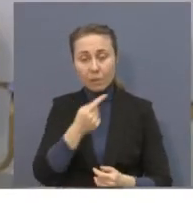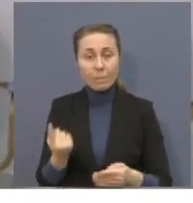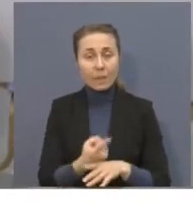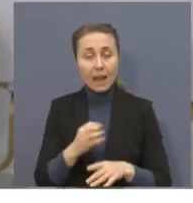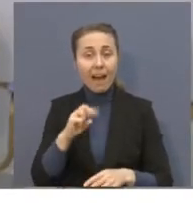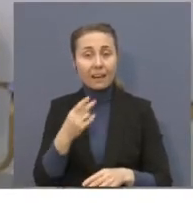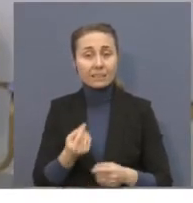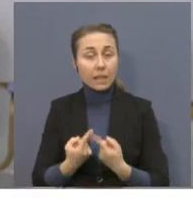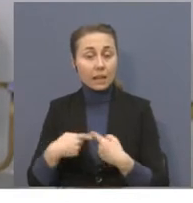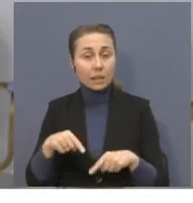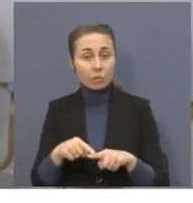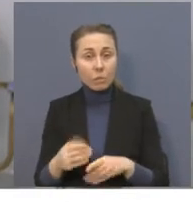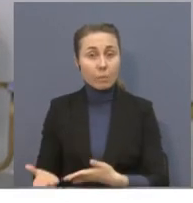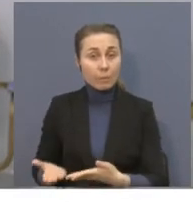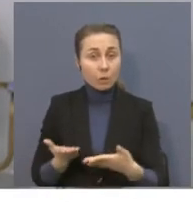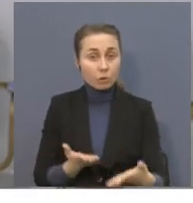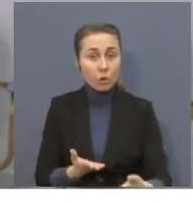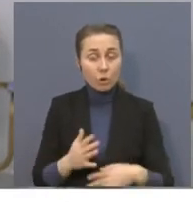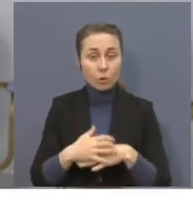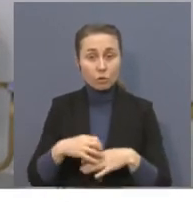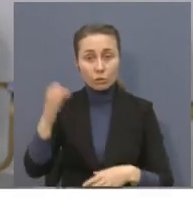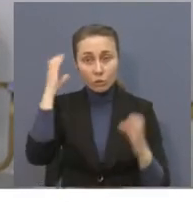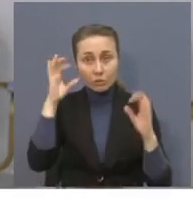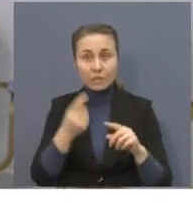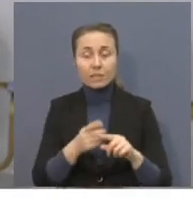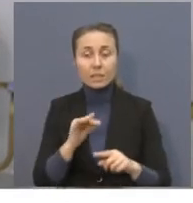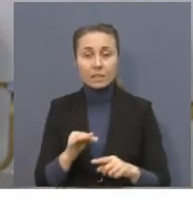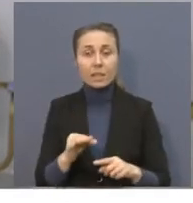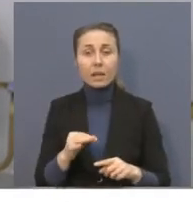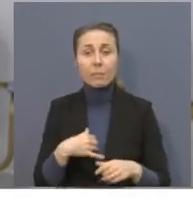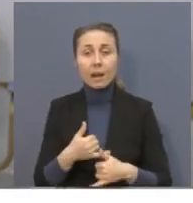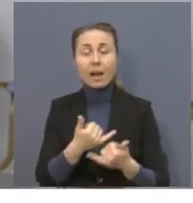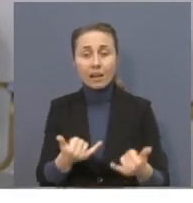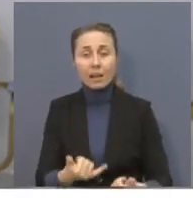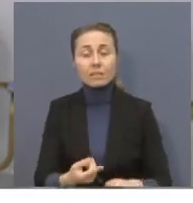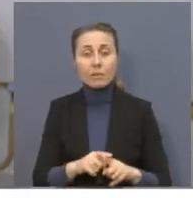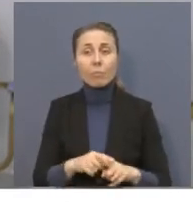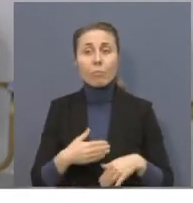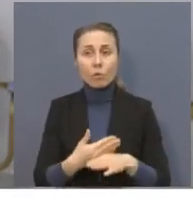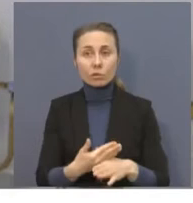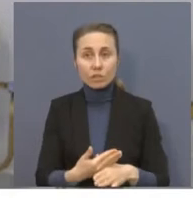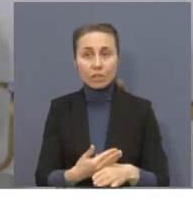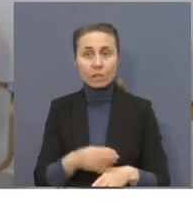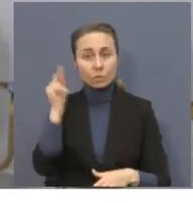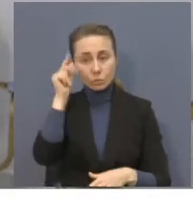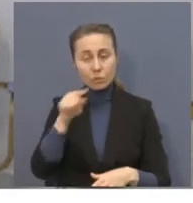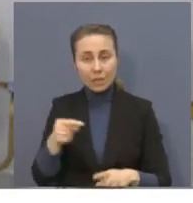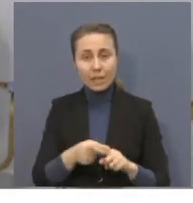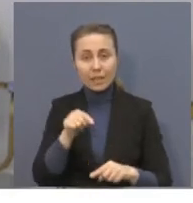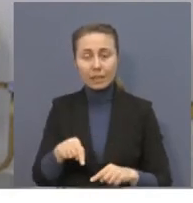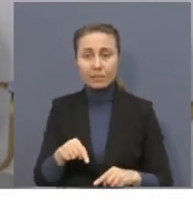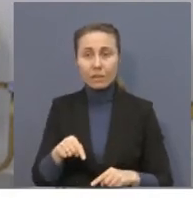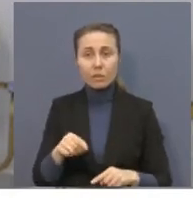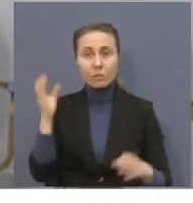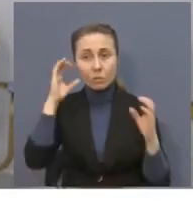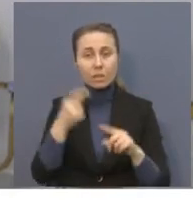акции, организованной по приглашению Кокшетауского университета. Оказываем помощь непосредственно студентам данного университета.